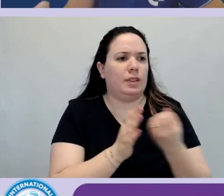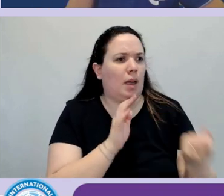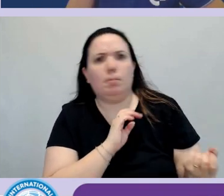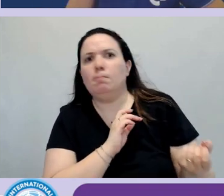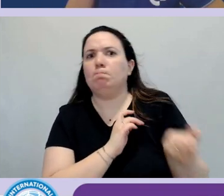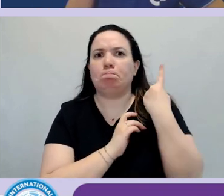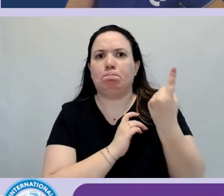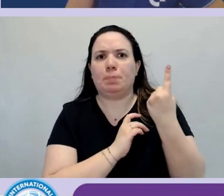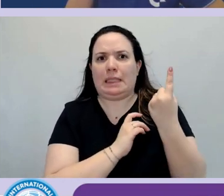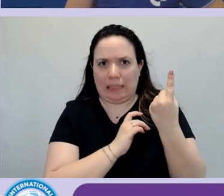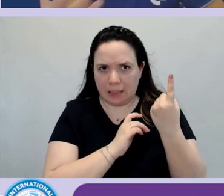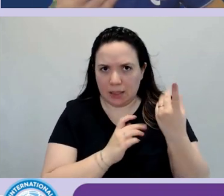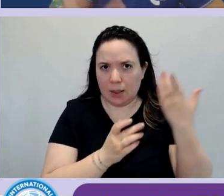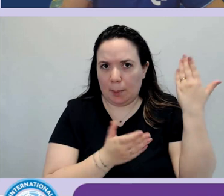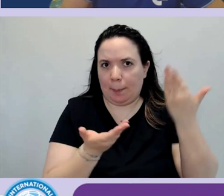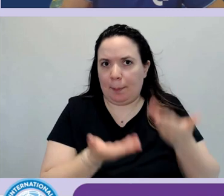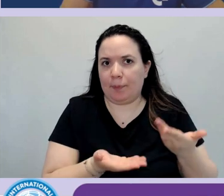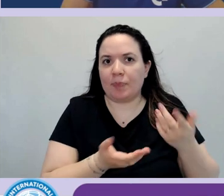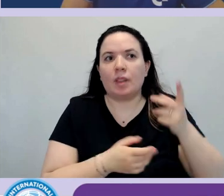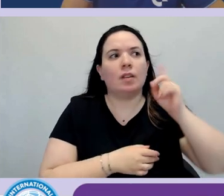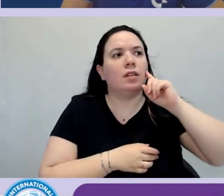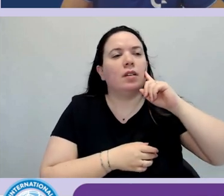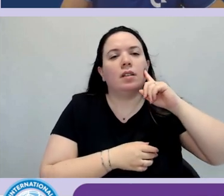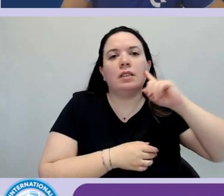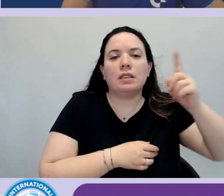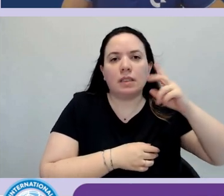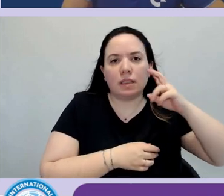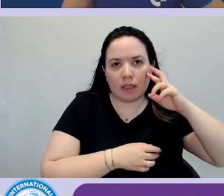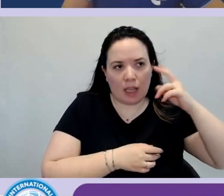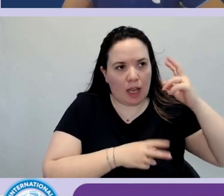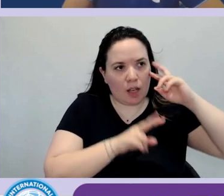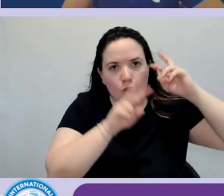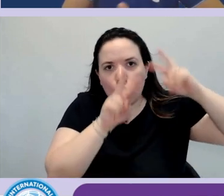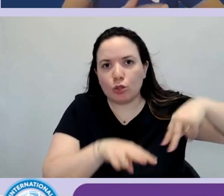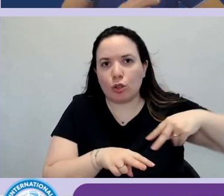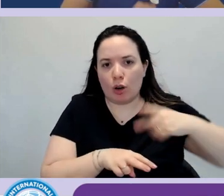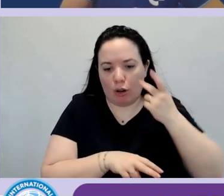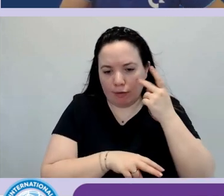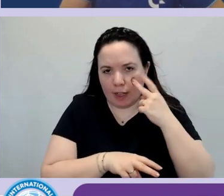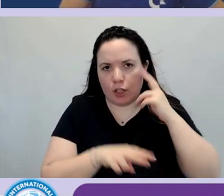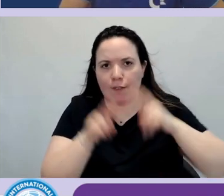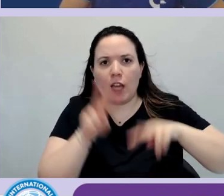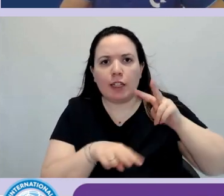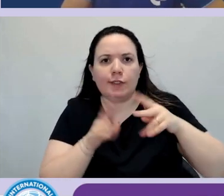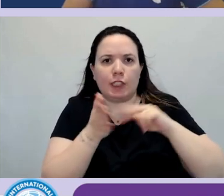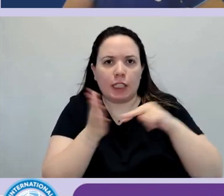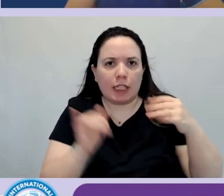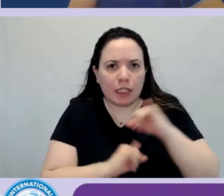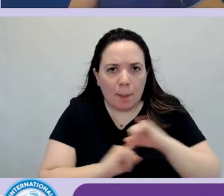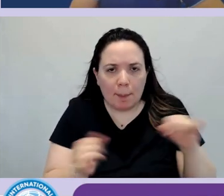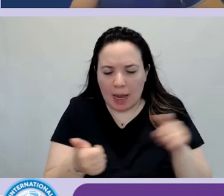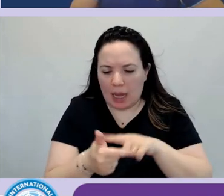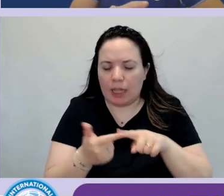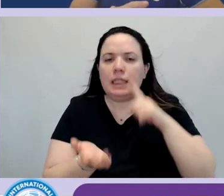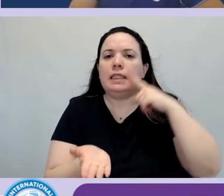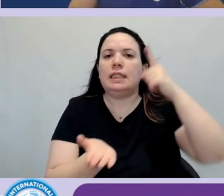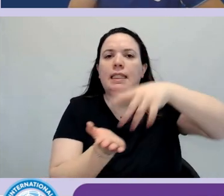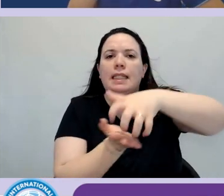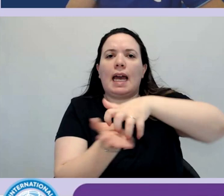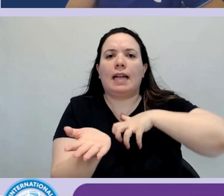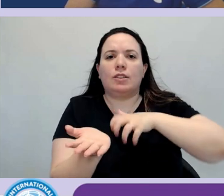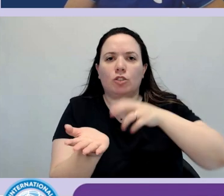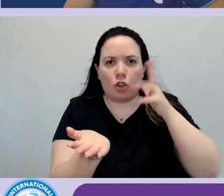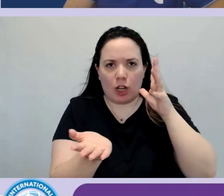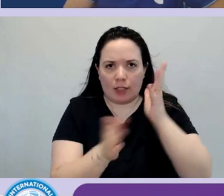state lavorando sull'accessibilità se arriva un verificatore e vede che non avete mai fatto fatto Verifiche Tecniche avete fatto le dichiarazioni di